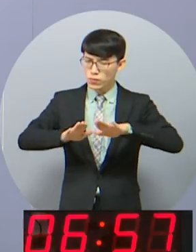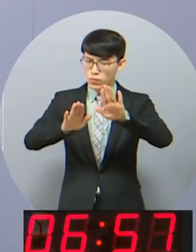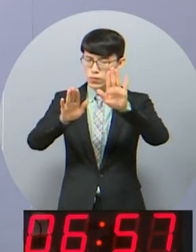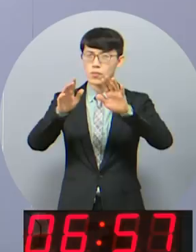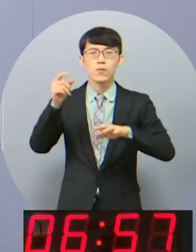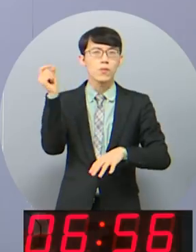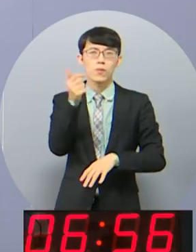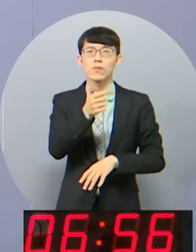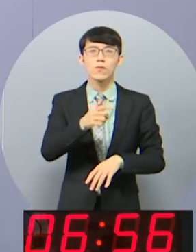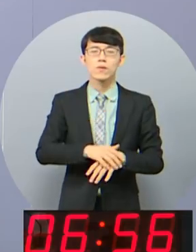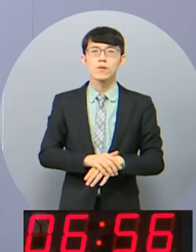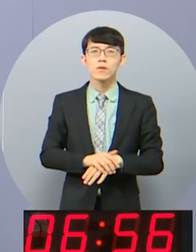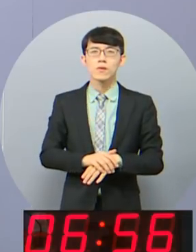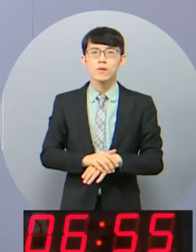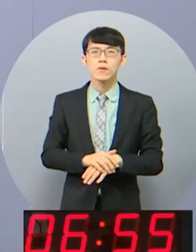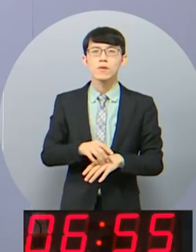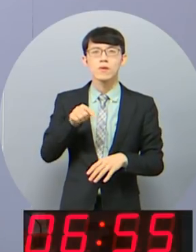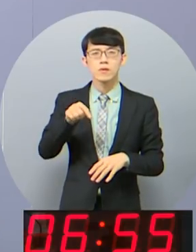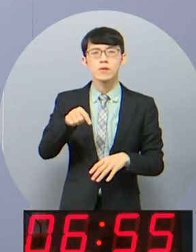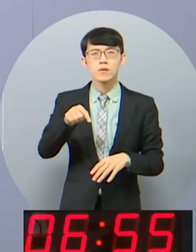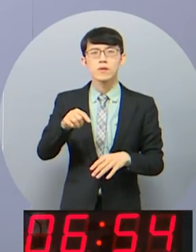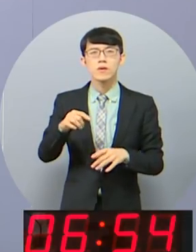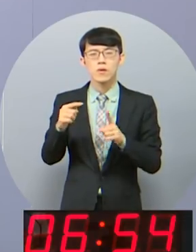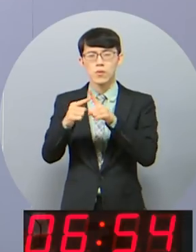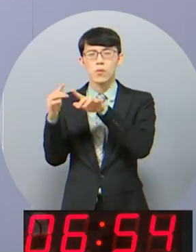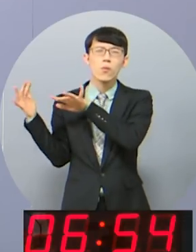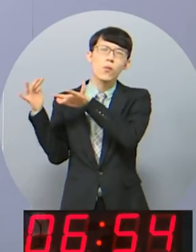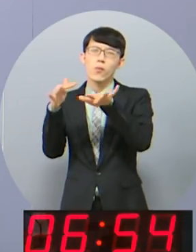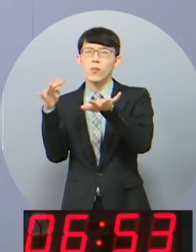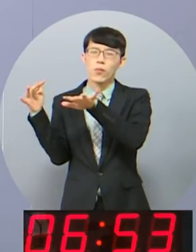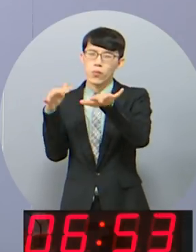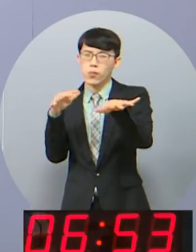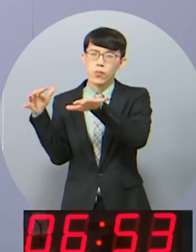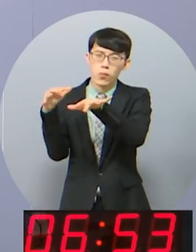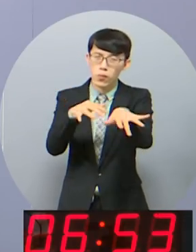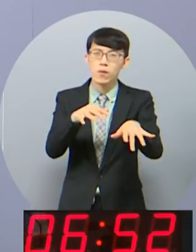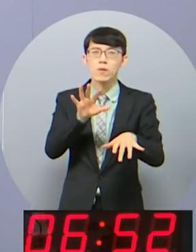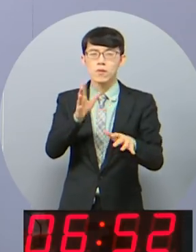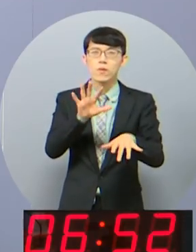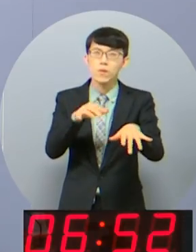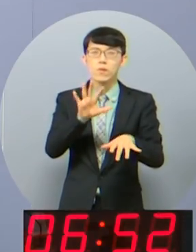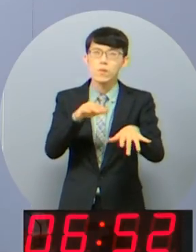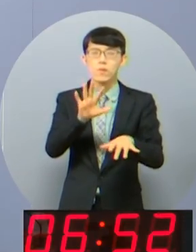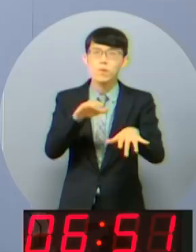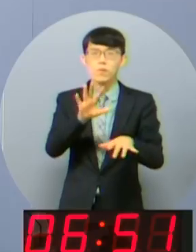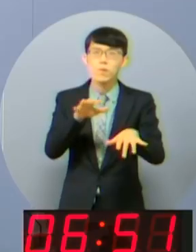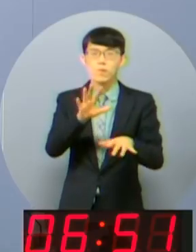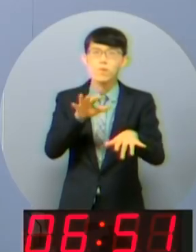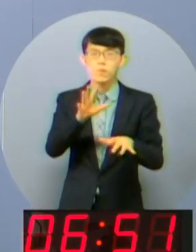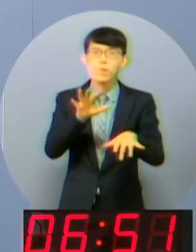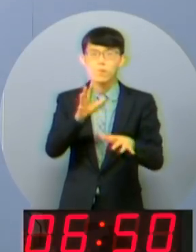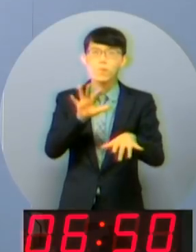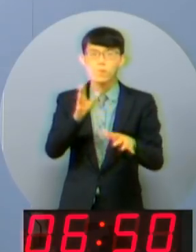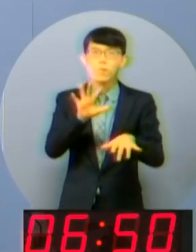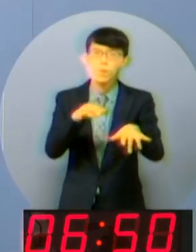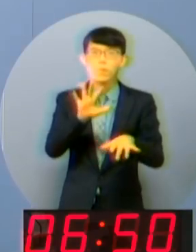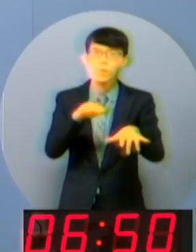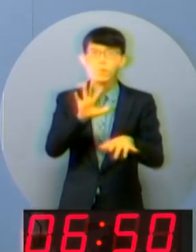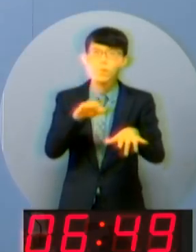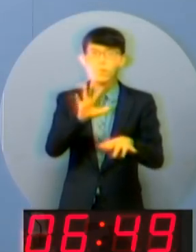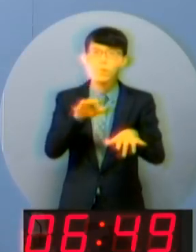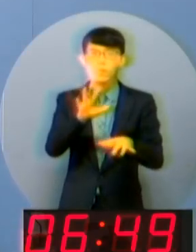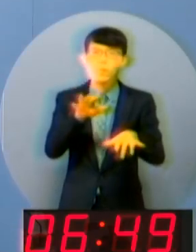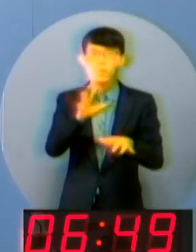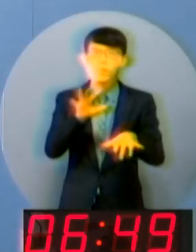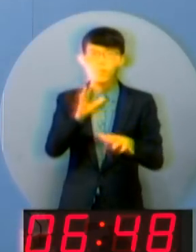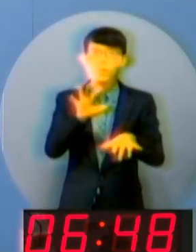伫起，人伫用进伫入来。那么伫入来时阵啊，迄阵新市镇的时阵啊，你推动的时阵啊，因